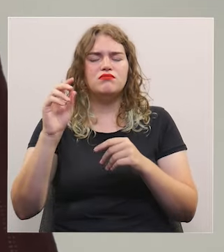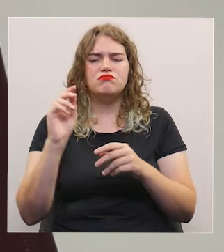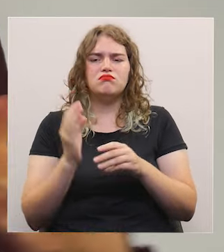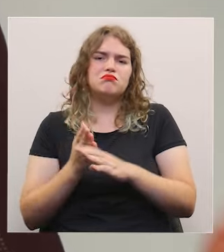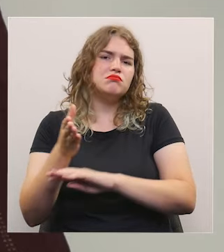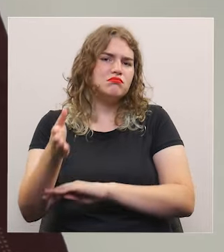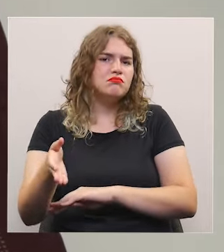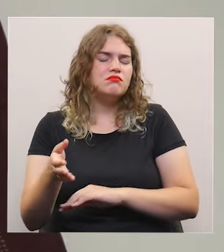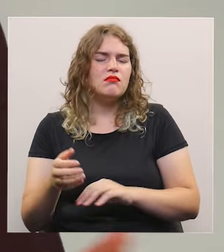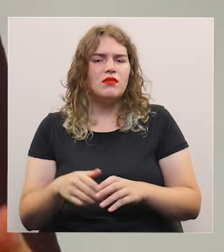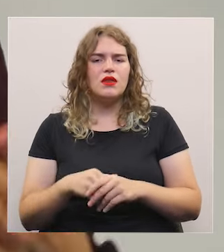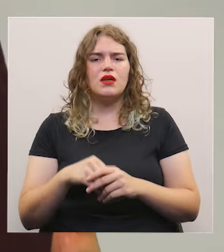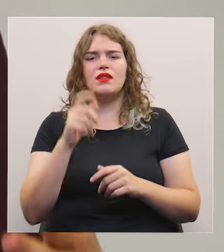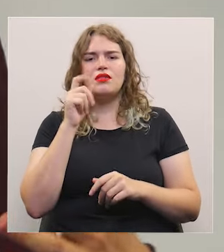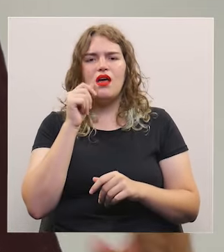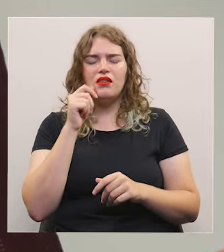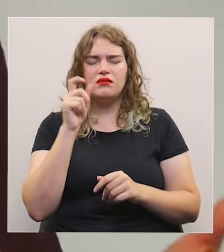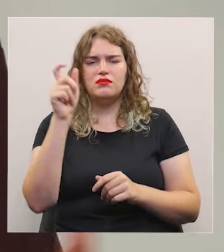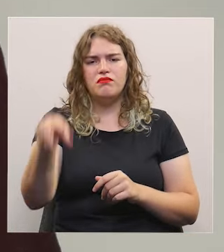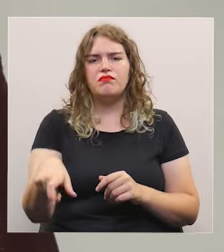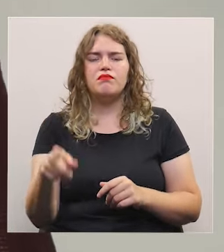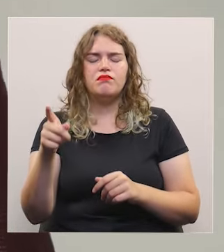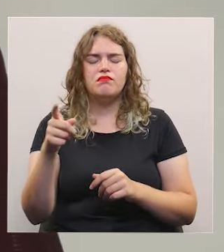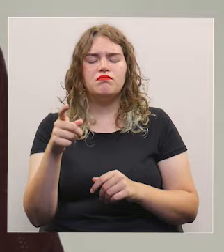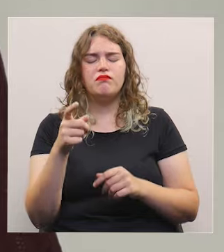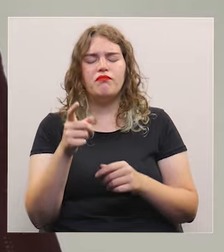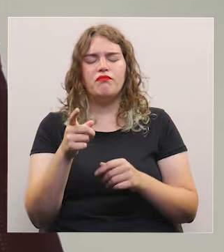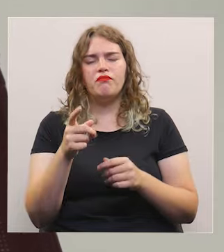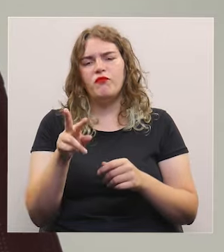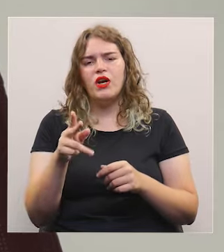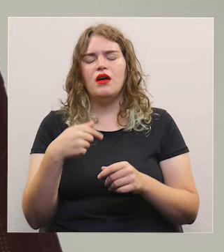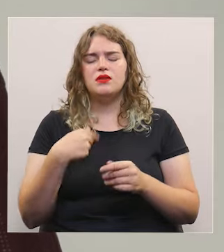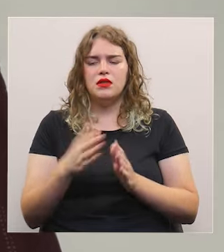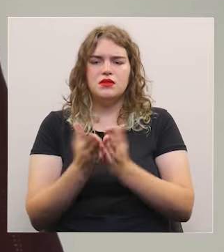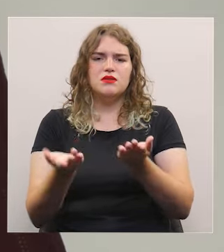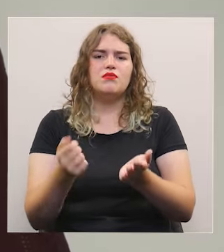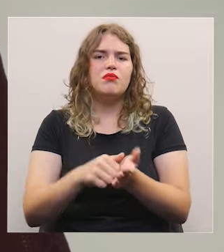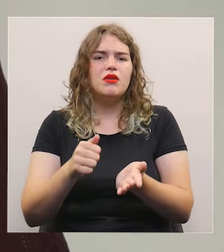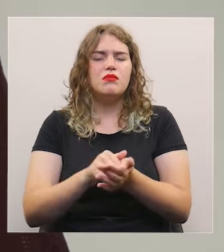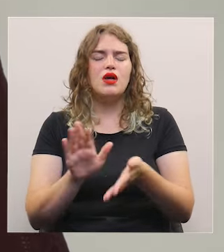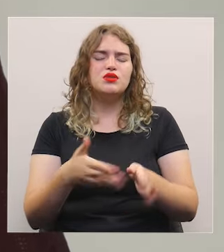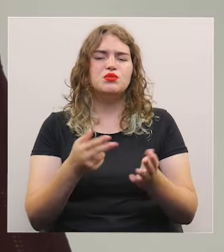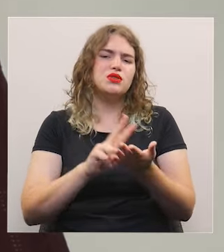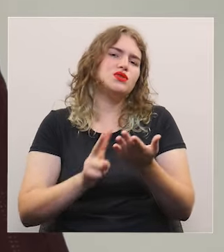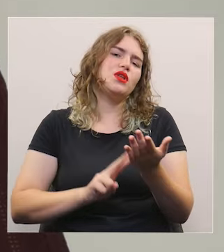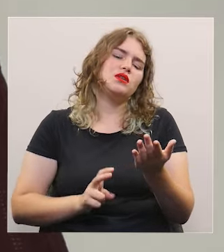și tatăl acestui frate a deschis Biblia. Și a început să